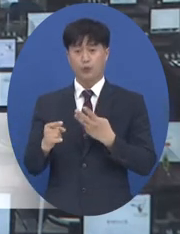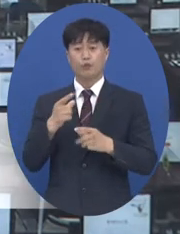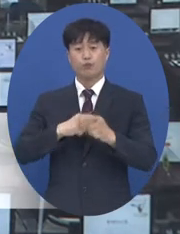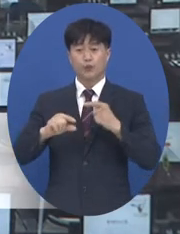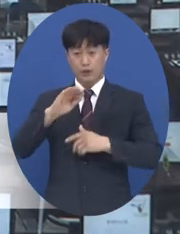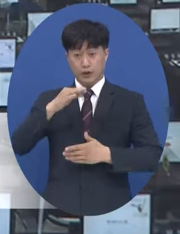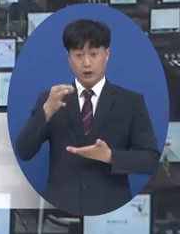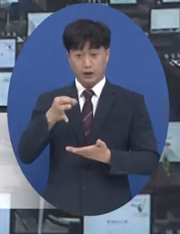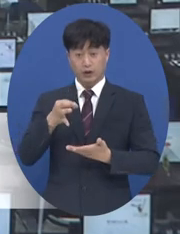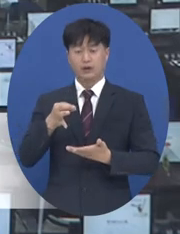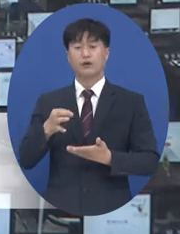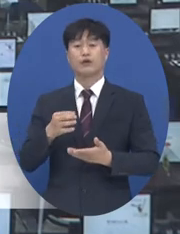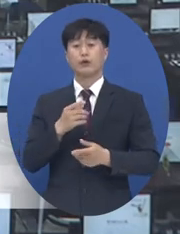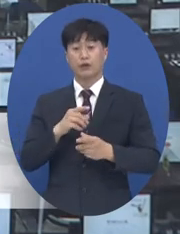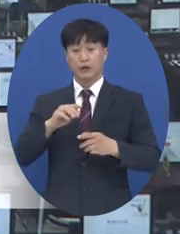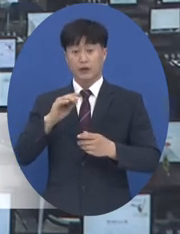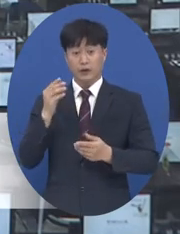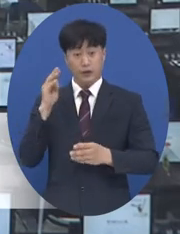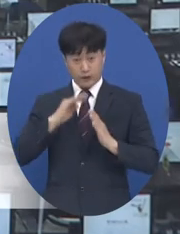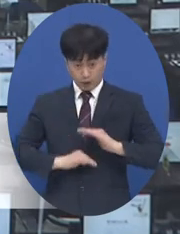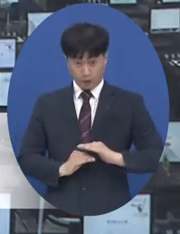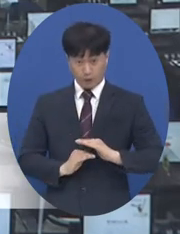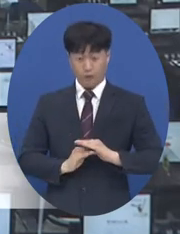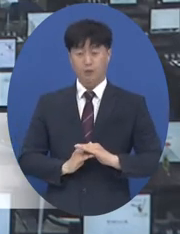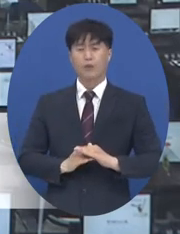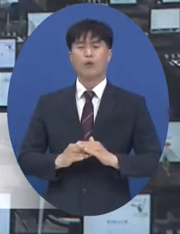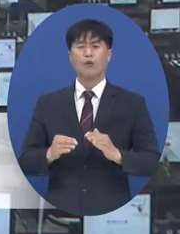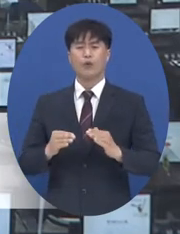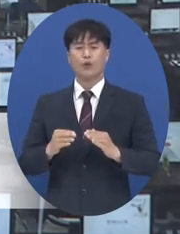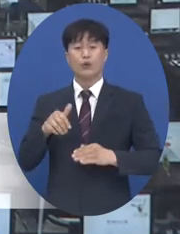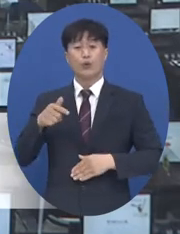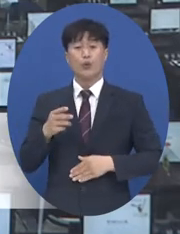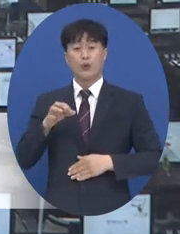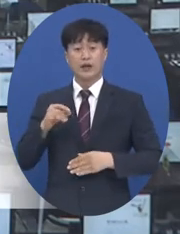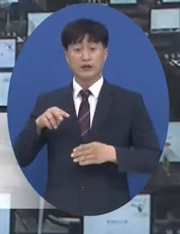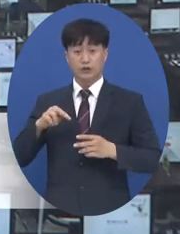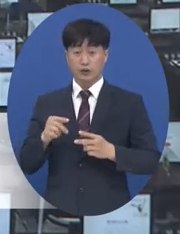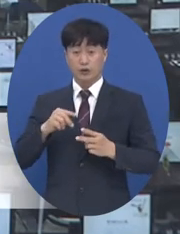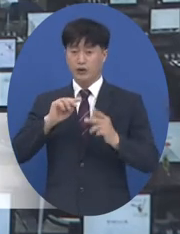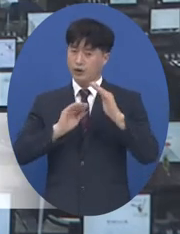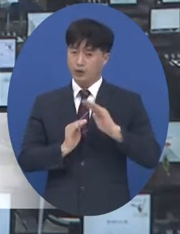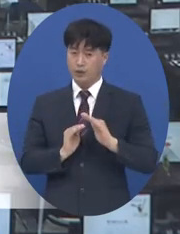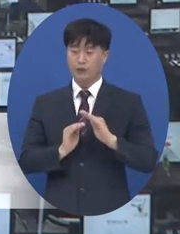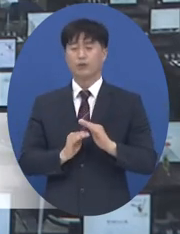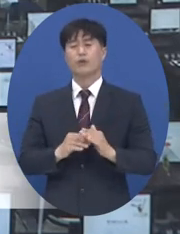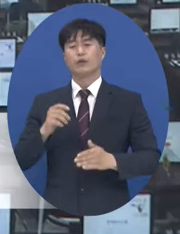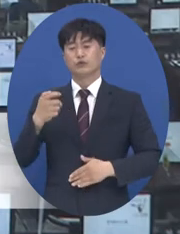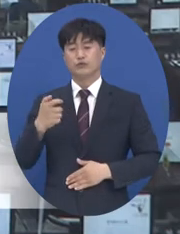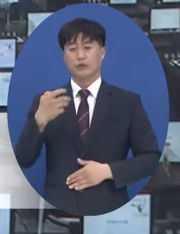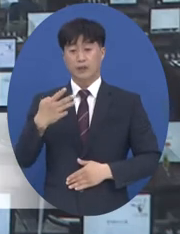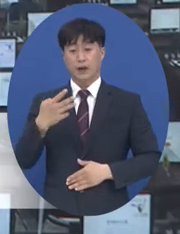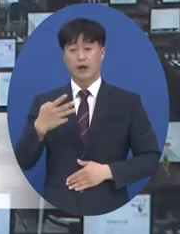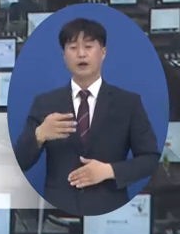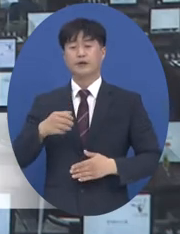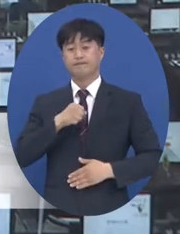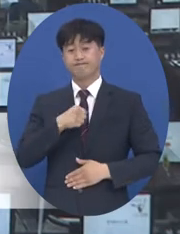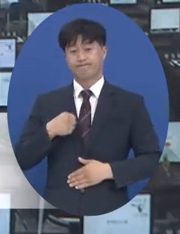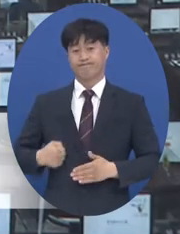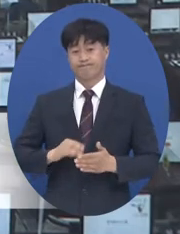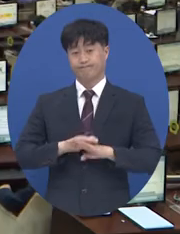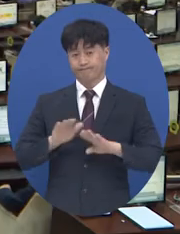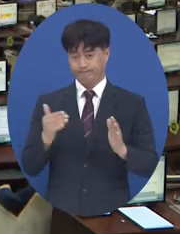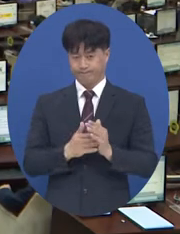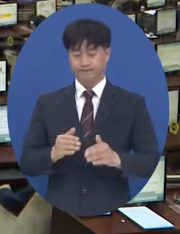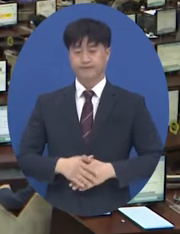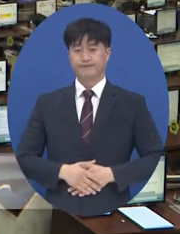교회선 운행재개에 관한 업무협약 체결 동의안 등총 68건의 안건이 처리됐습니다. 자세한 내용 전해드립니다.